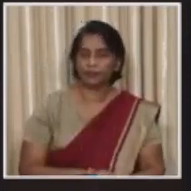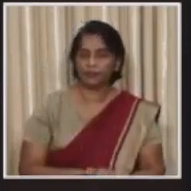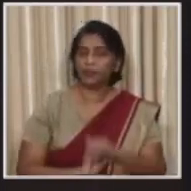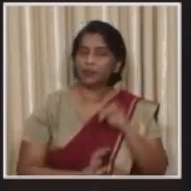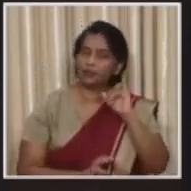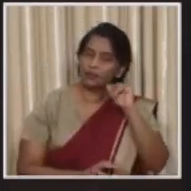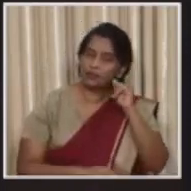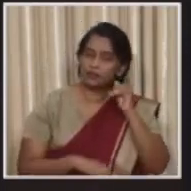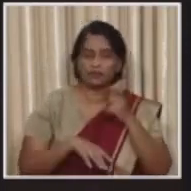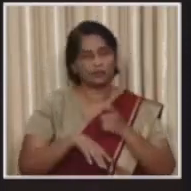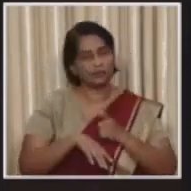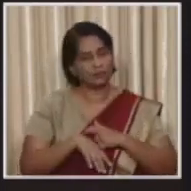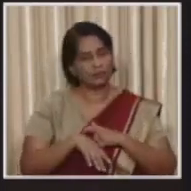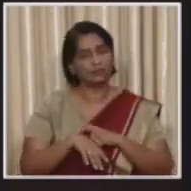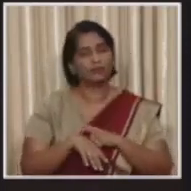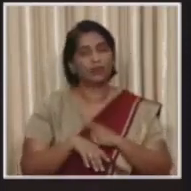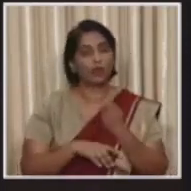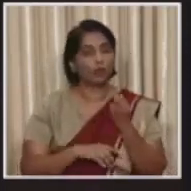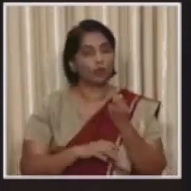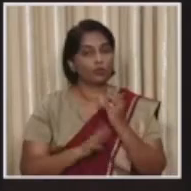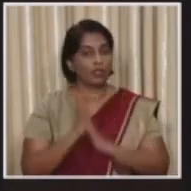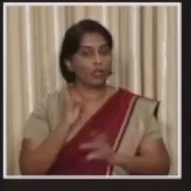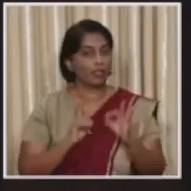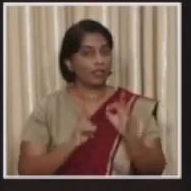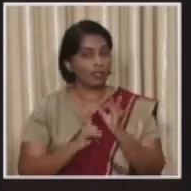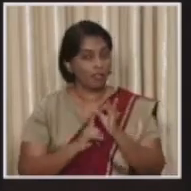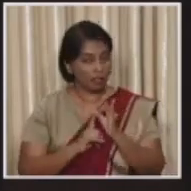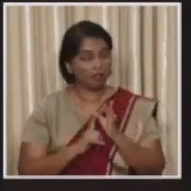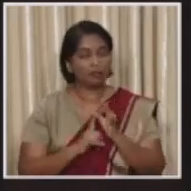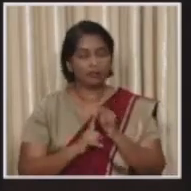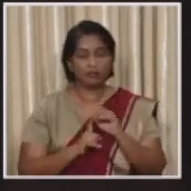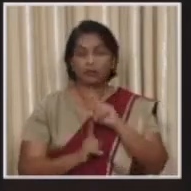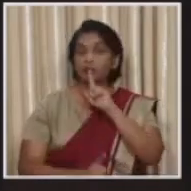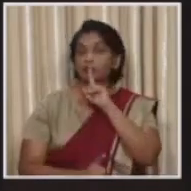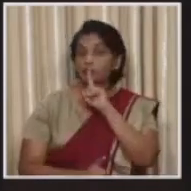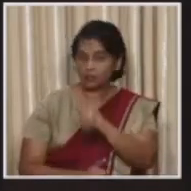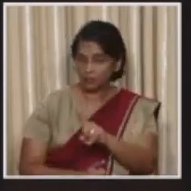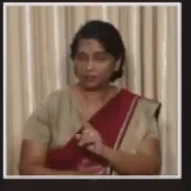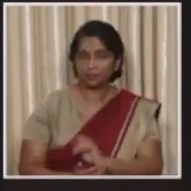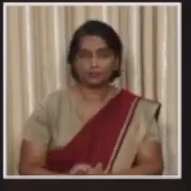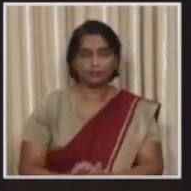සමහර වෙලාවට මුදල් අමාත්‍යවරයාට පණිවිඩයක් ලබා දෙන්න